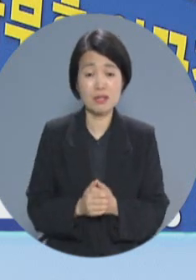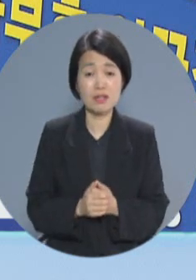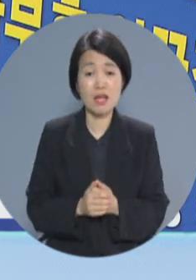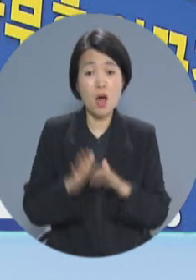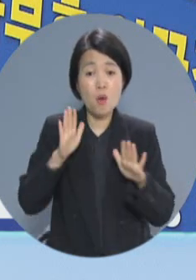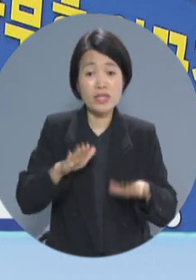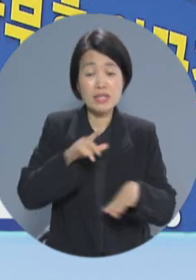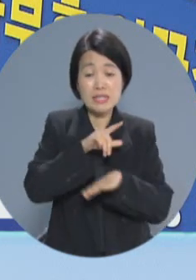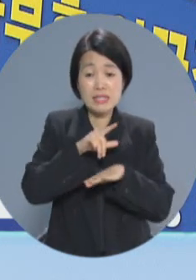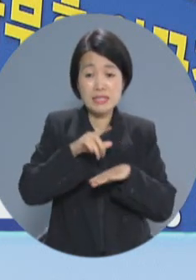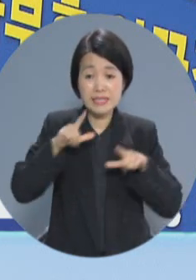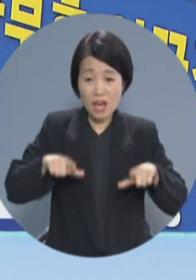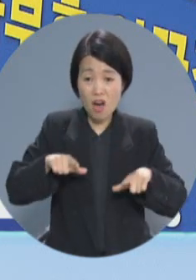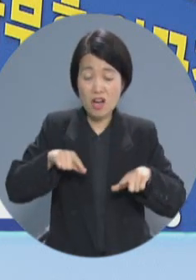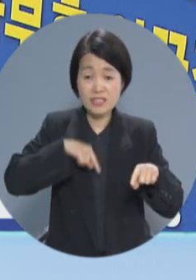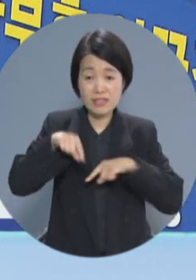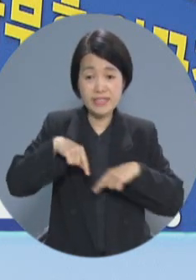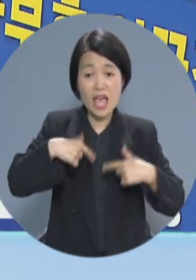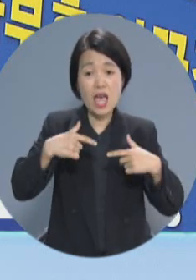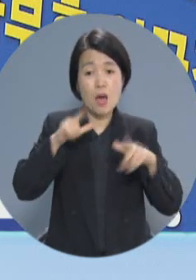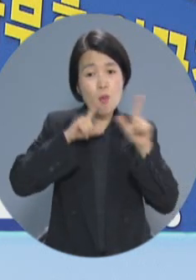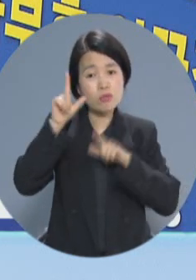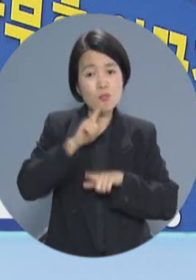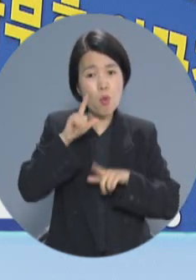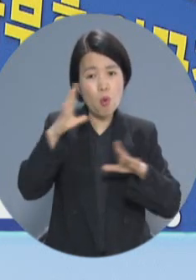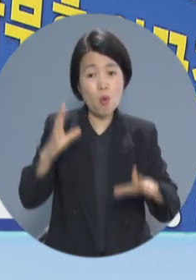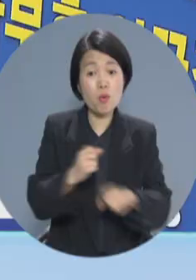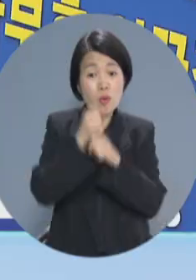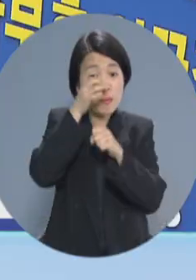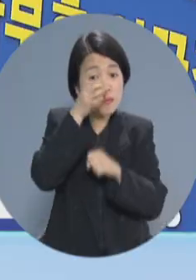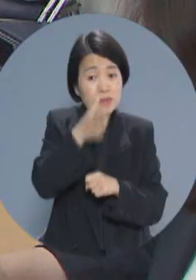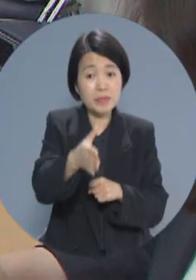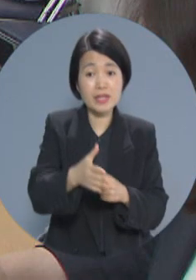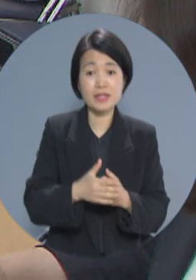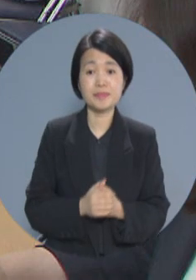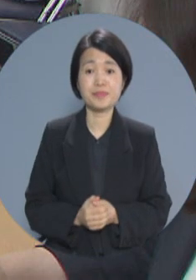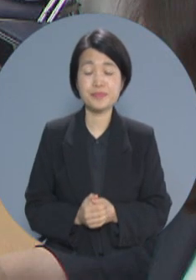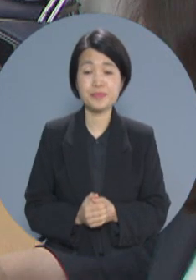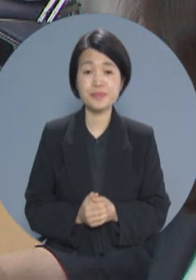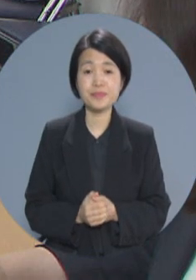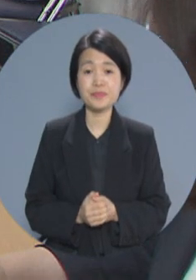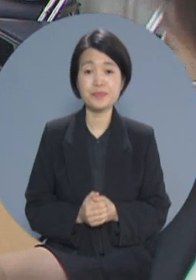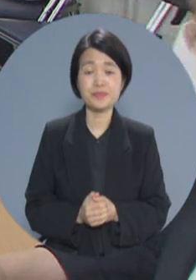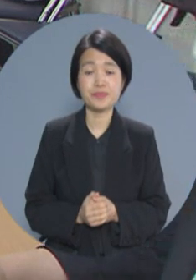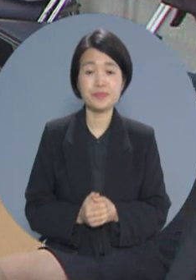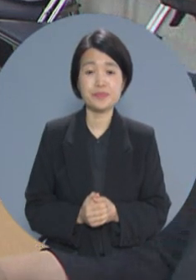오늘 지역 정가의 움직임 박광수 기자가 정리했습니다.